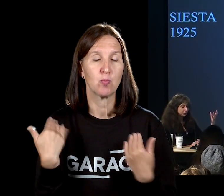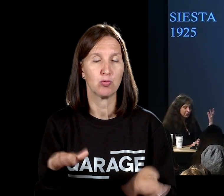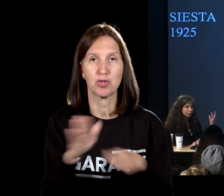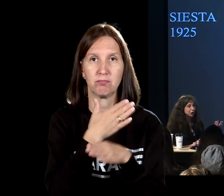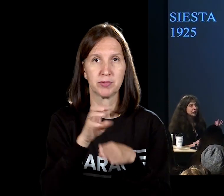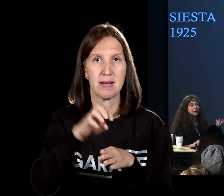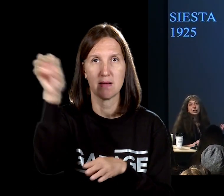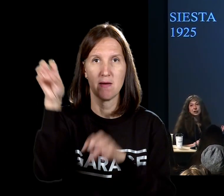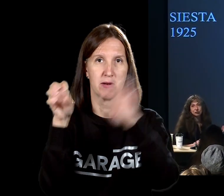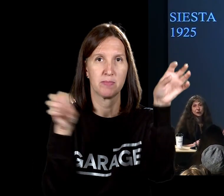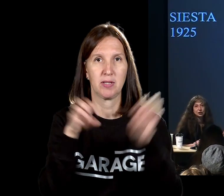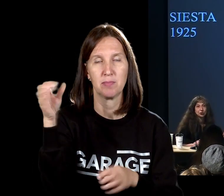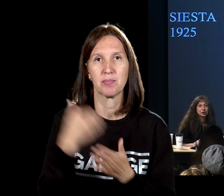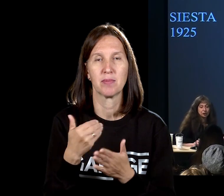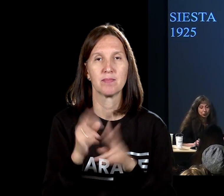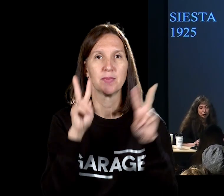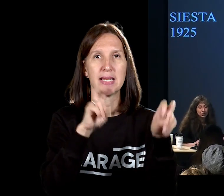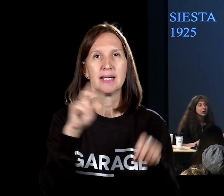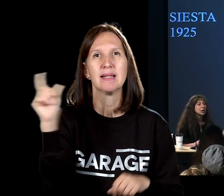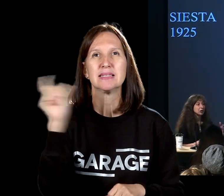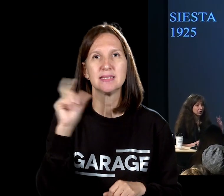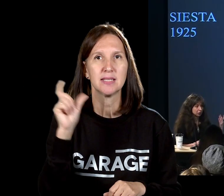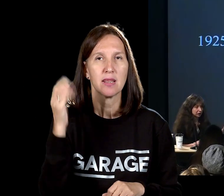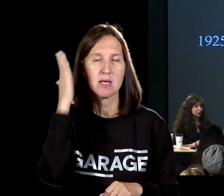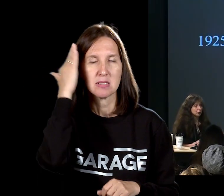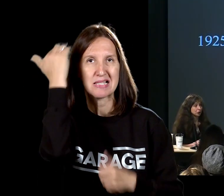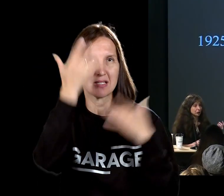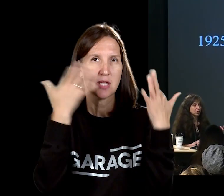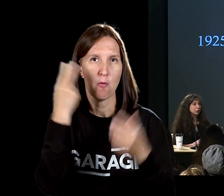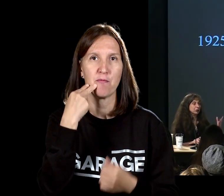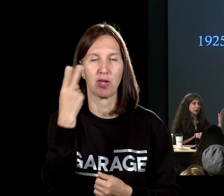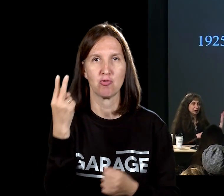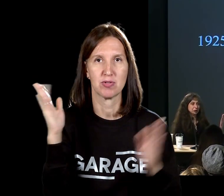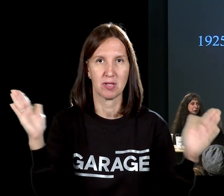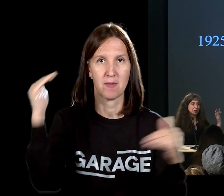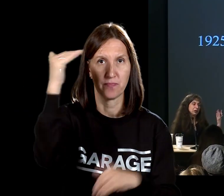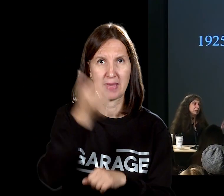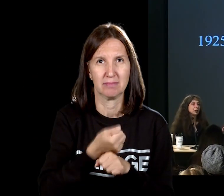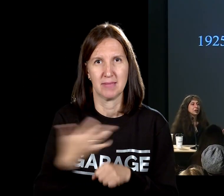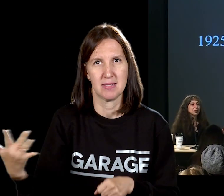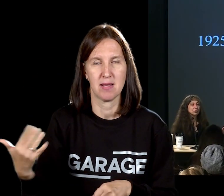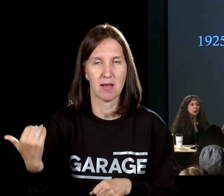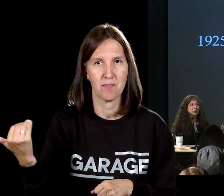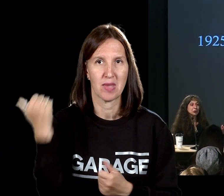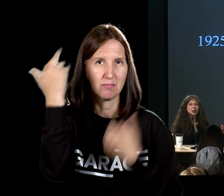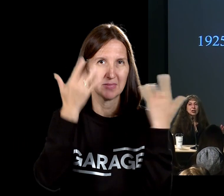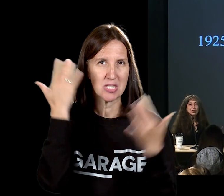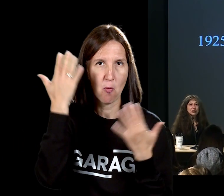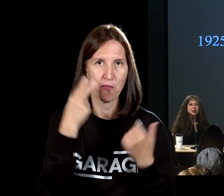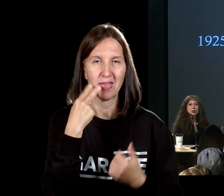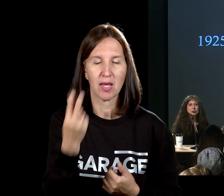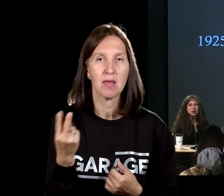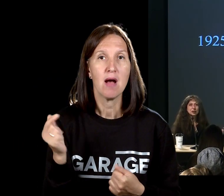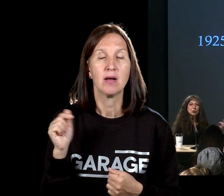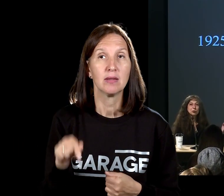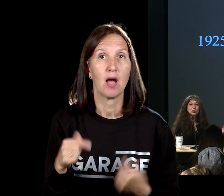самые замечательные синие сновиденческие работы, серию, как бы, где такая прекрасная работа, где уже